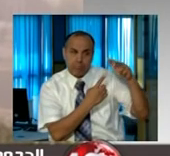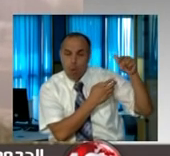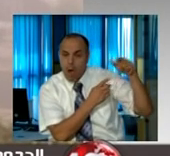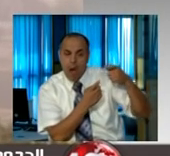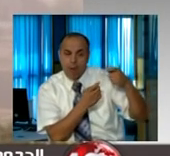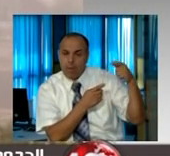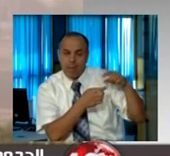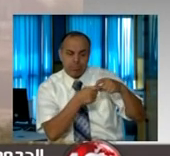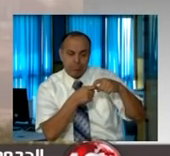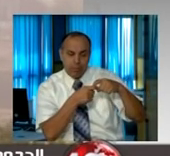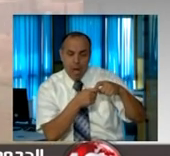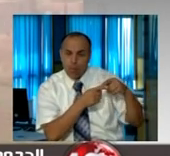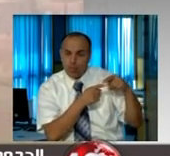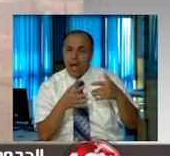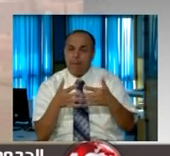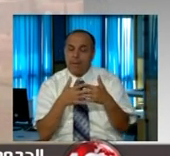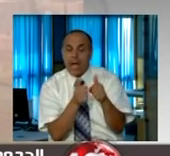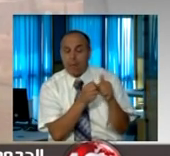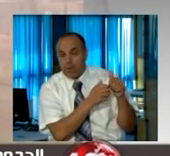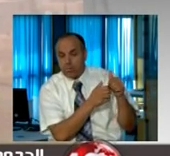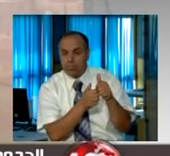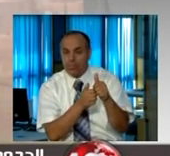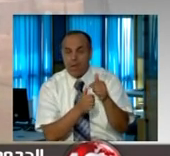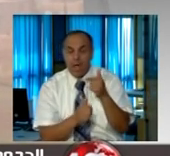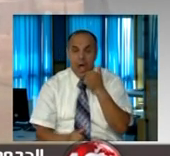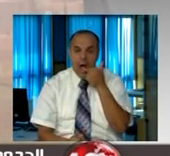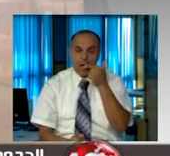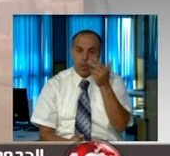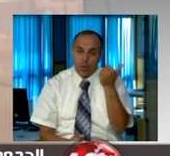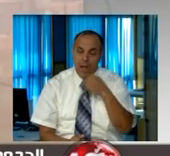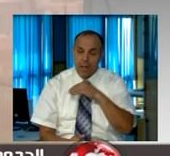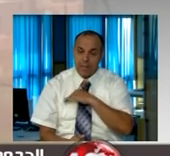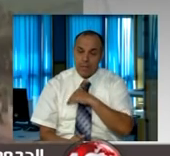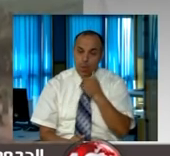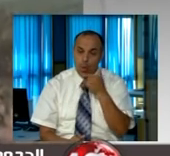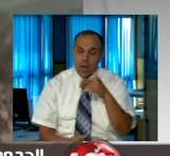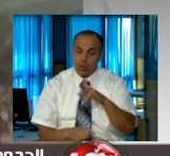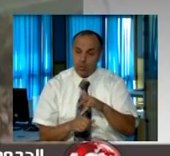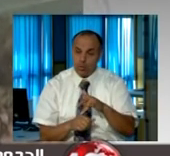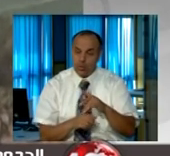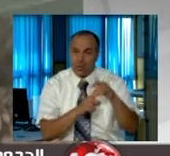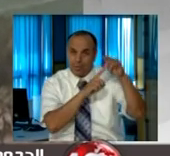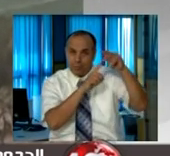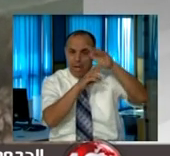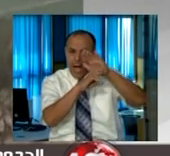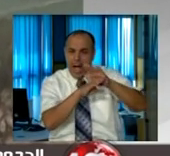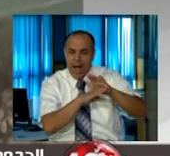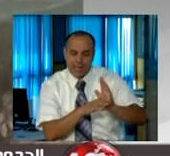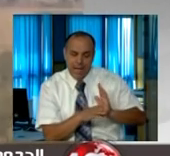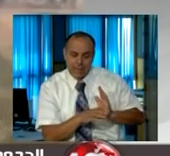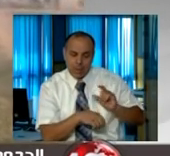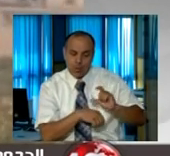حربية من التحالف تقوده الولايات المتحدة، التي أعلنت بدورها أنها ستوفر غطاء جويا للقوات